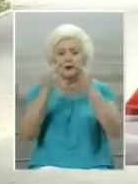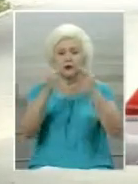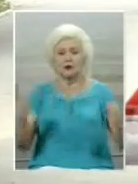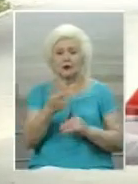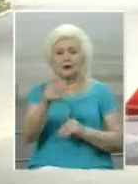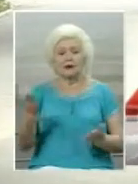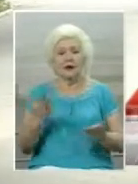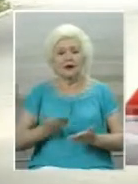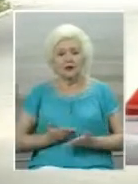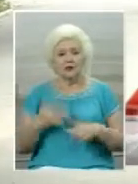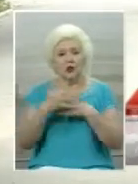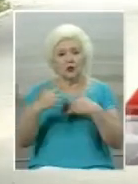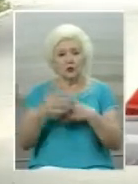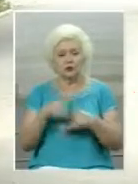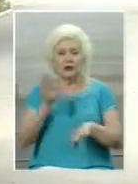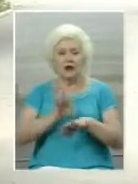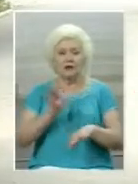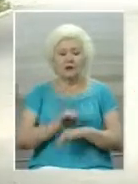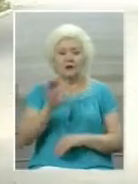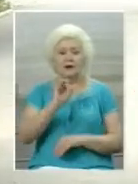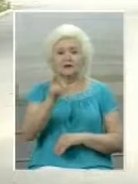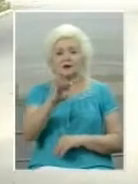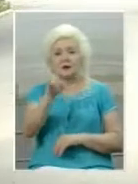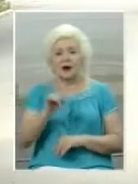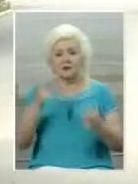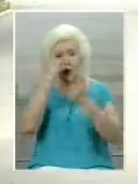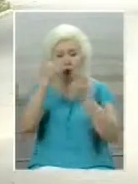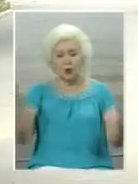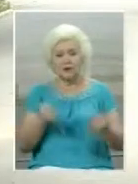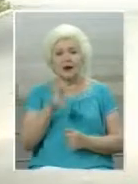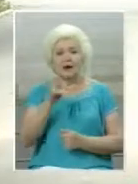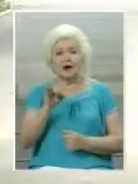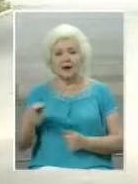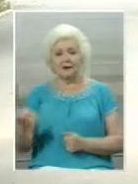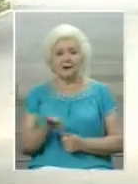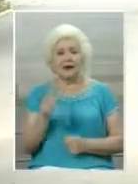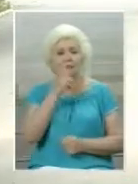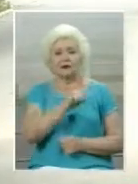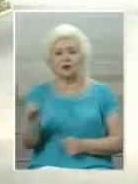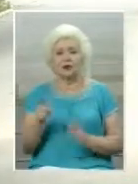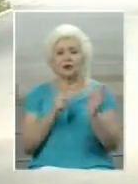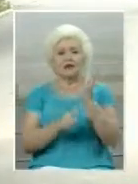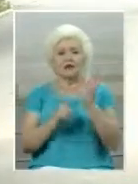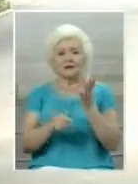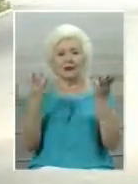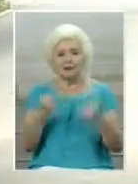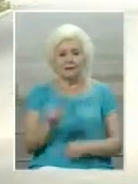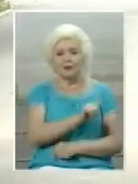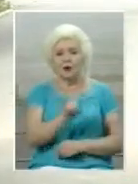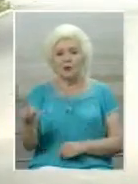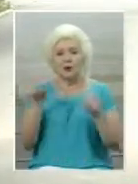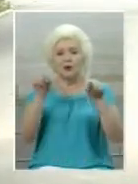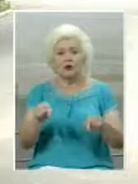де мешкало кошеня хворе на сказ, оголошено карантин строком на 60 днів. Протягом